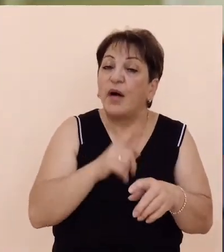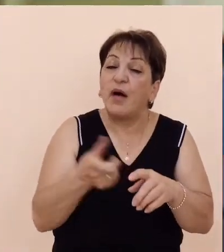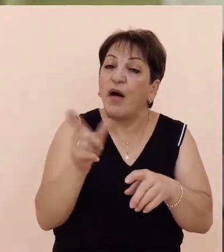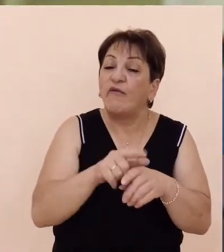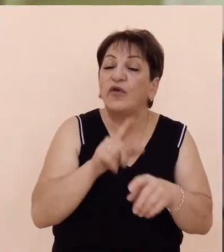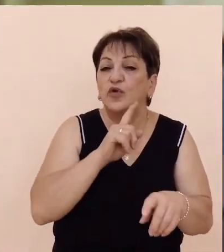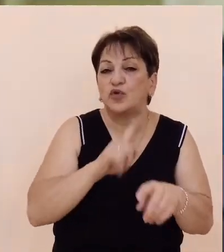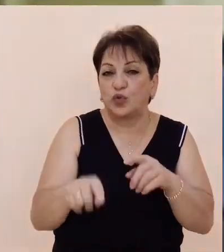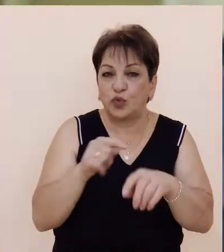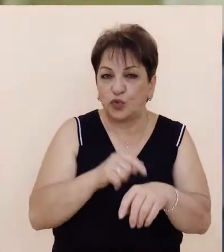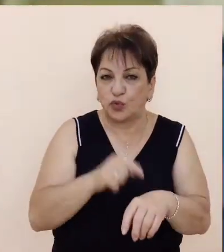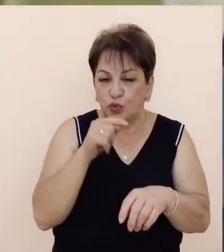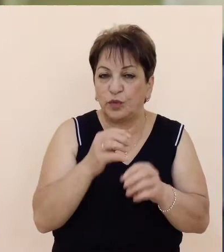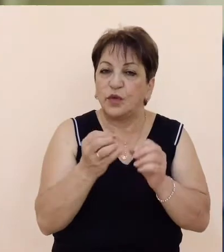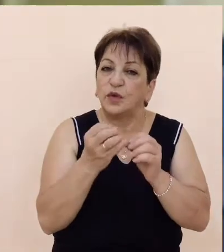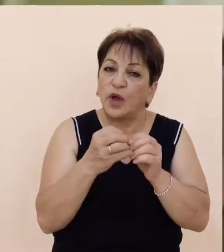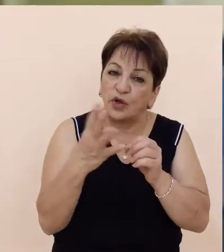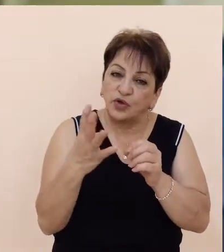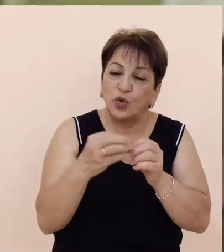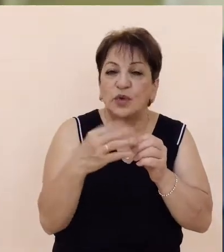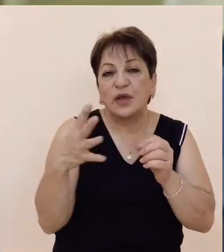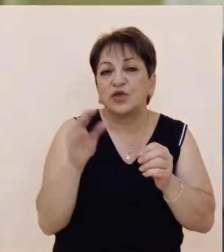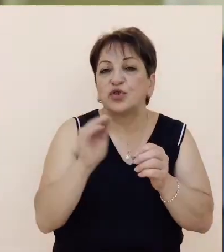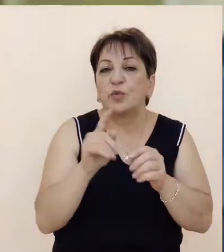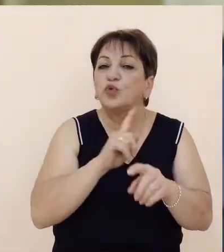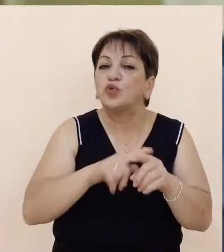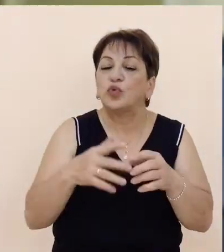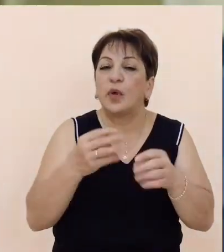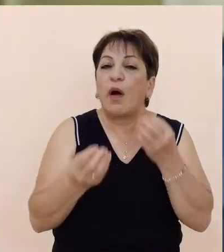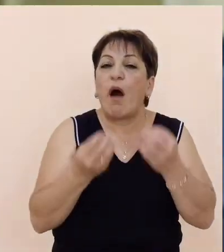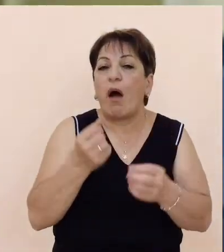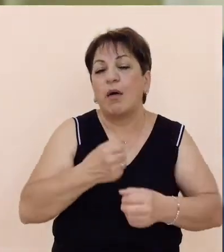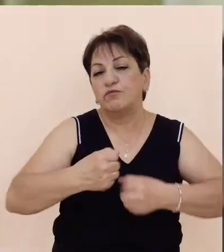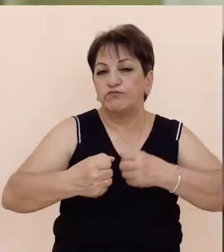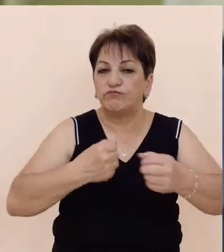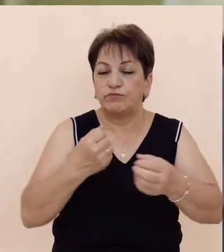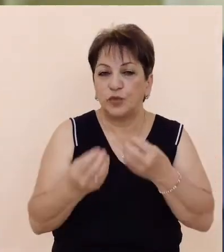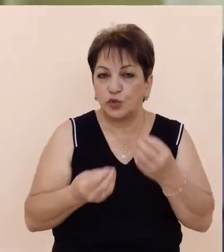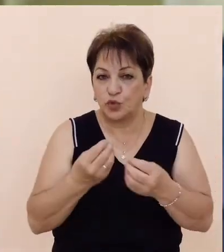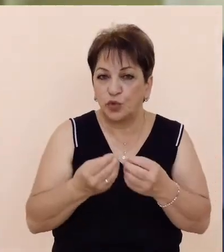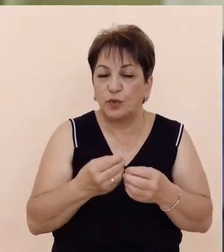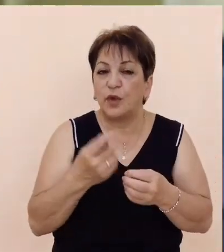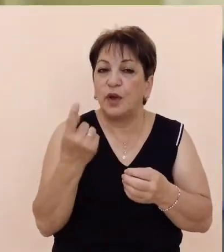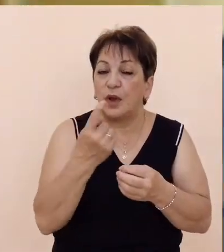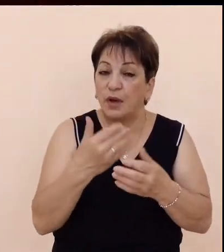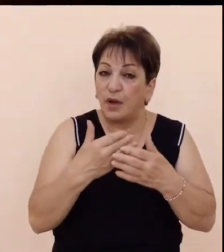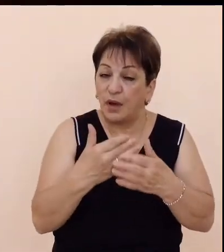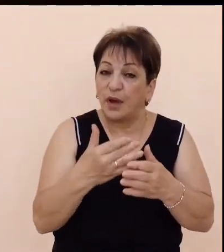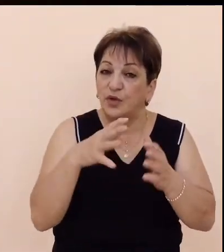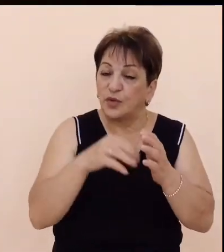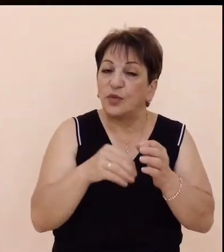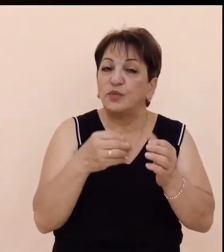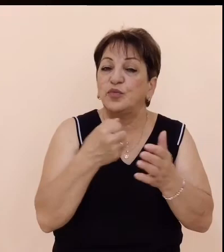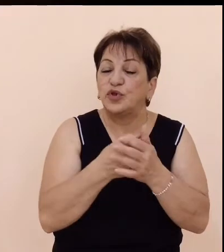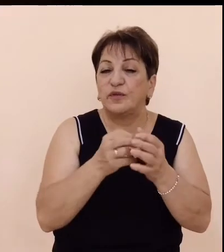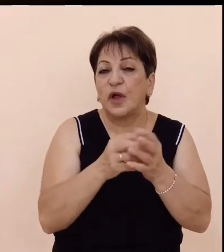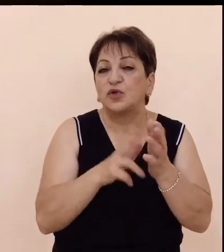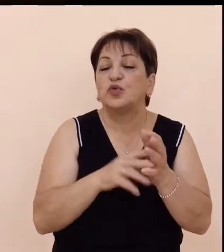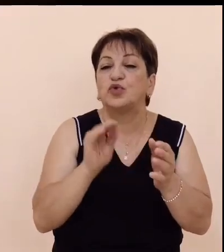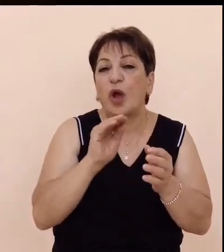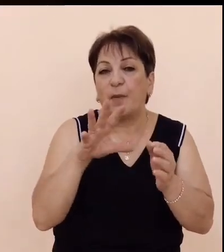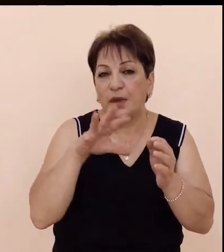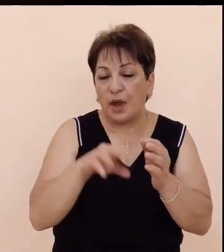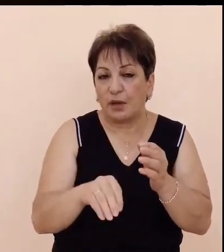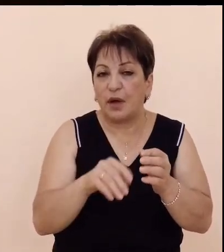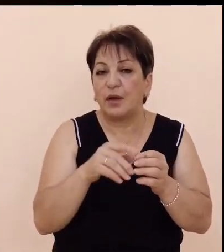մի քիչ շուտ ժամկետներում, 14-15 շաբաթական ժամկետներում, իսկ առաջնահղիները 17-18 շաբաթական ժամկետում։ Հղին